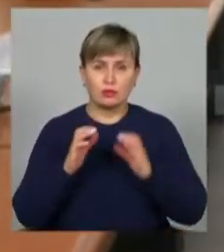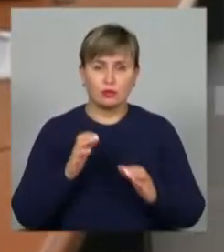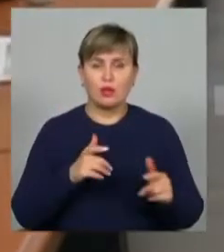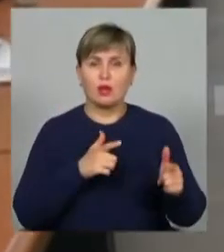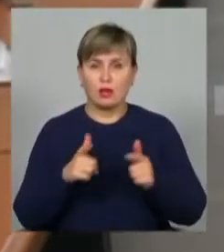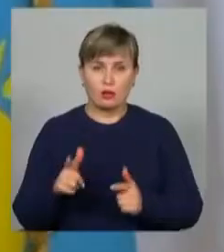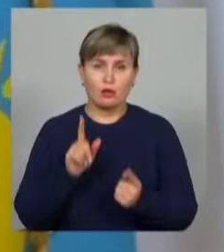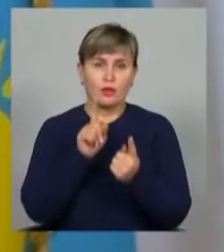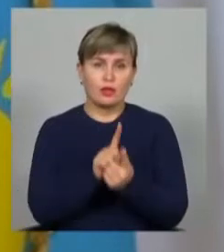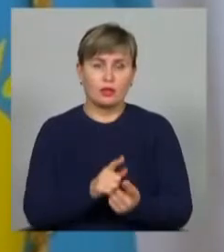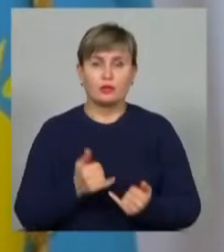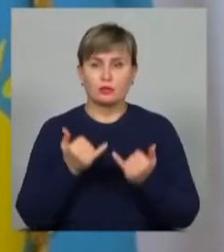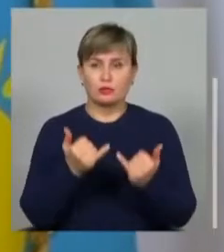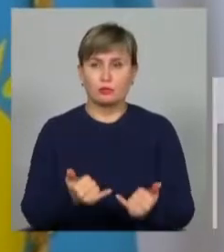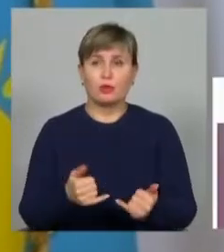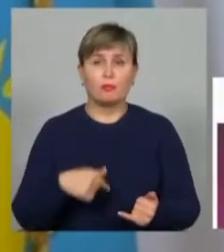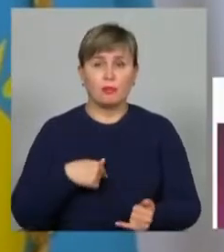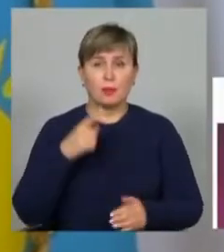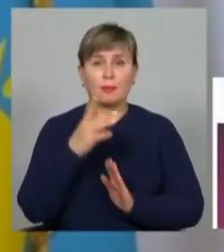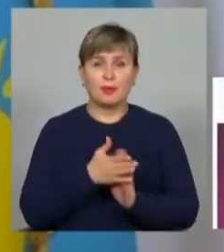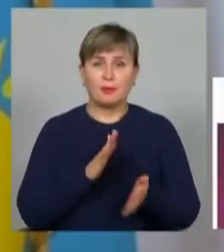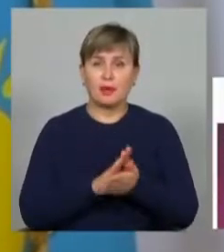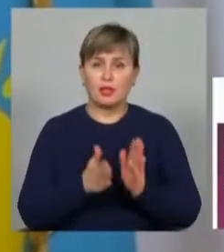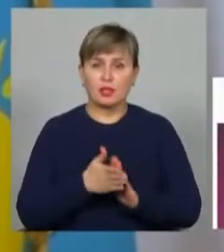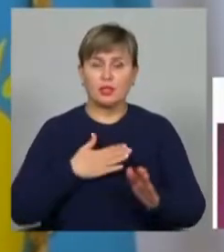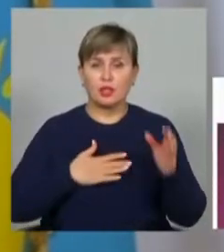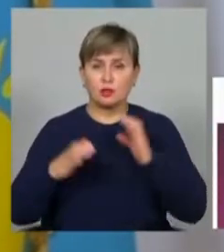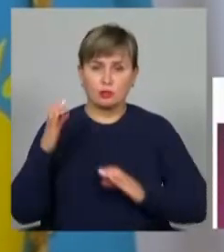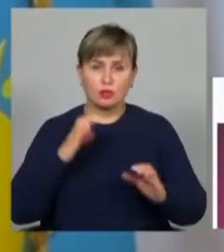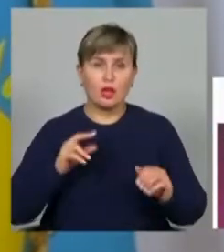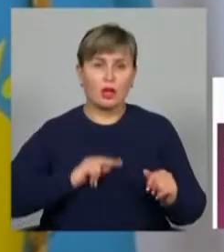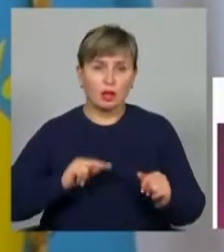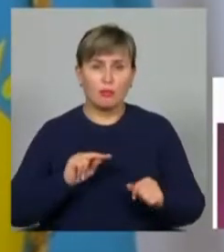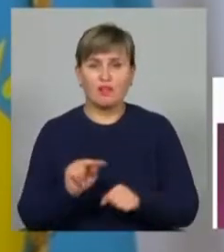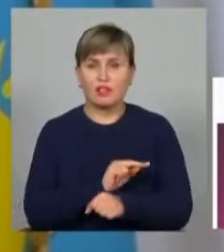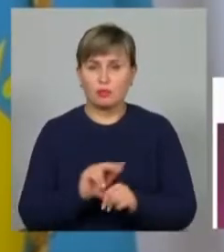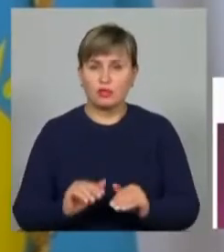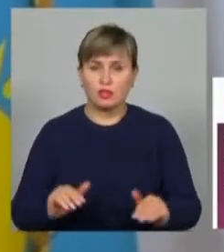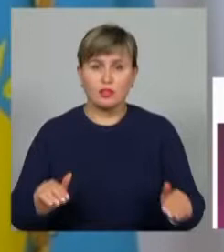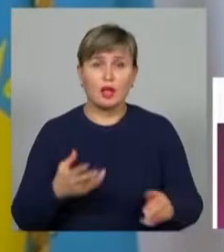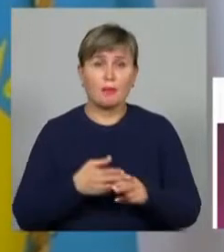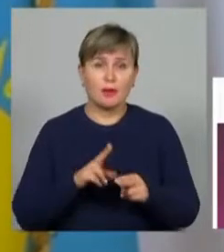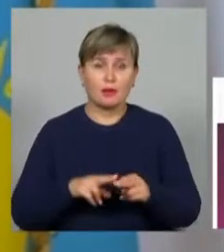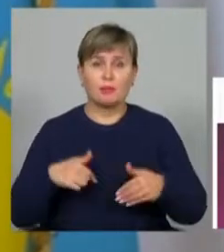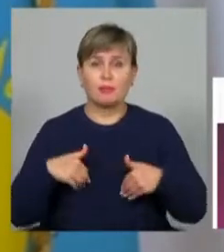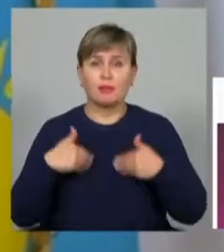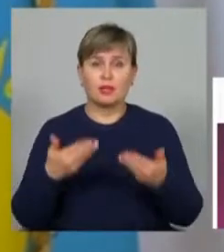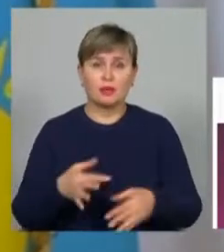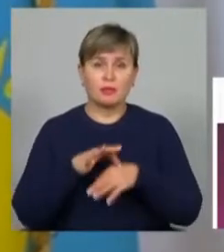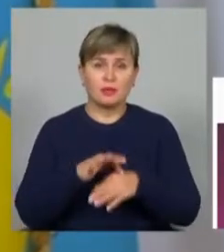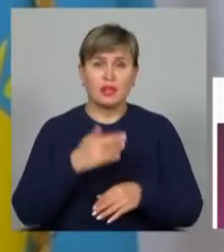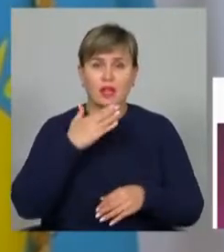на компромисс. Мы понимаем положение наших студентов. Они работают, воспитывают детей. Поэтому мы предлагаем провести